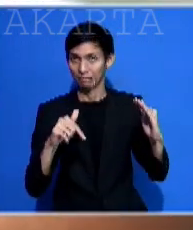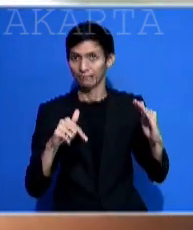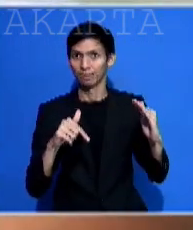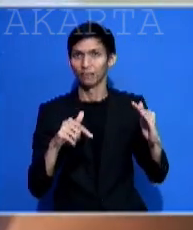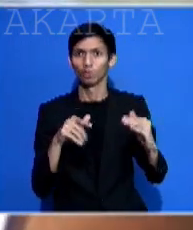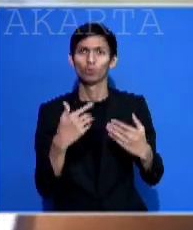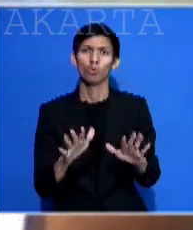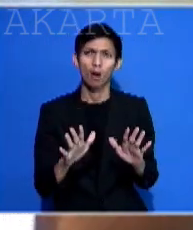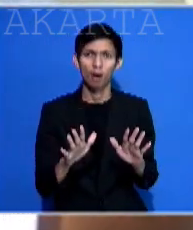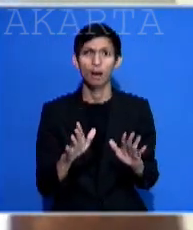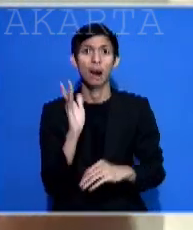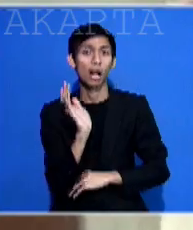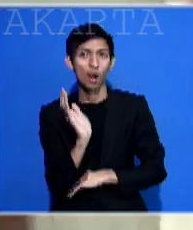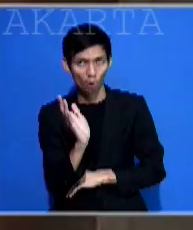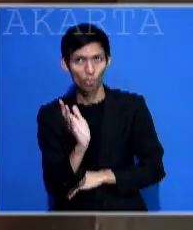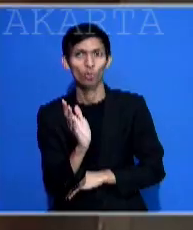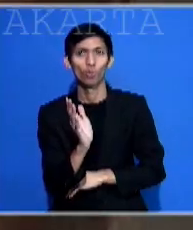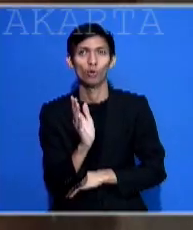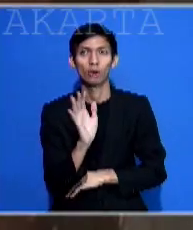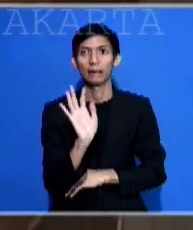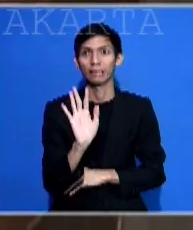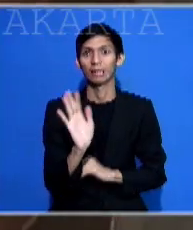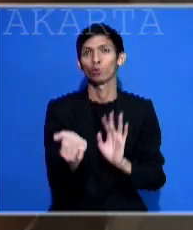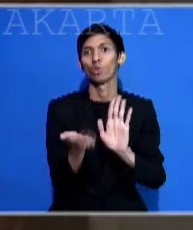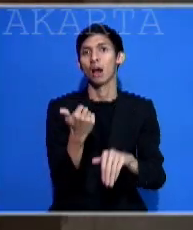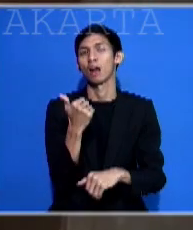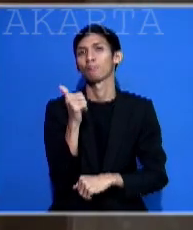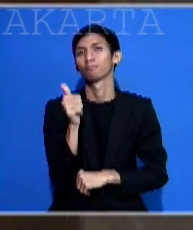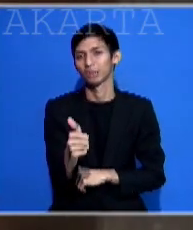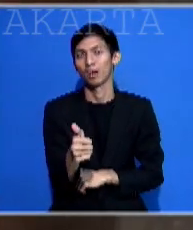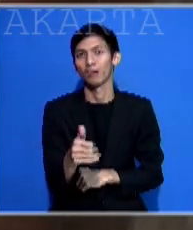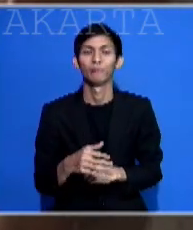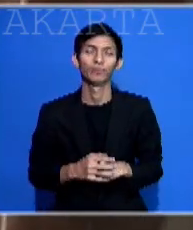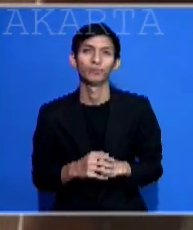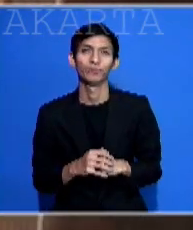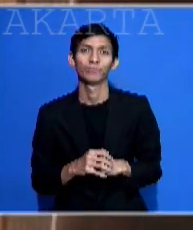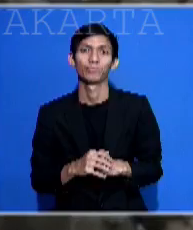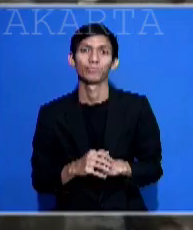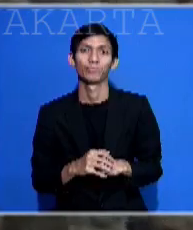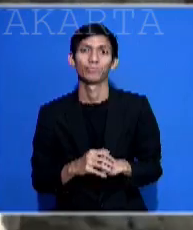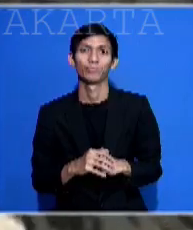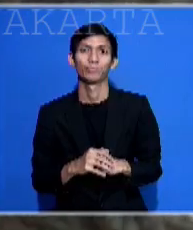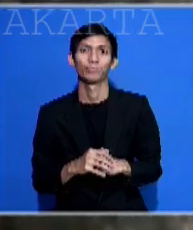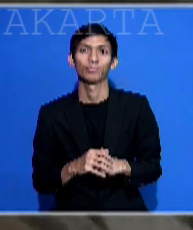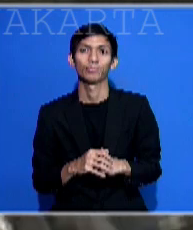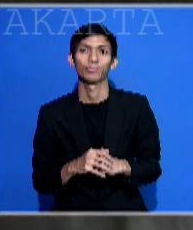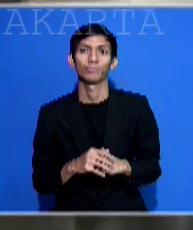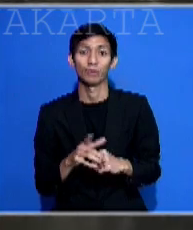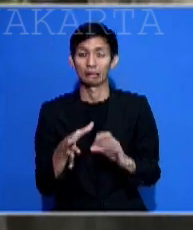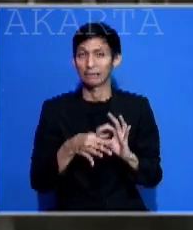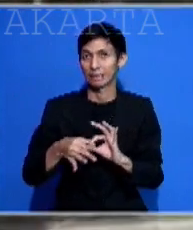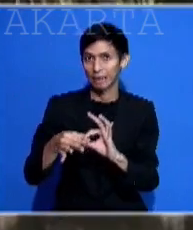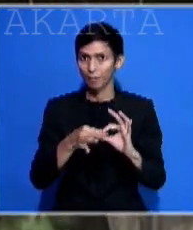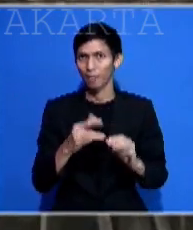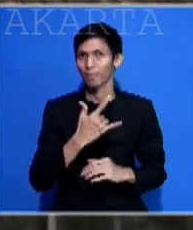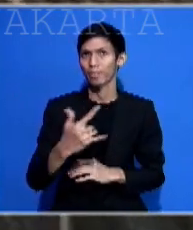mau kalau anu tah cuman itu menurut ketua rw 35 supodo di wilayahnya kegiatan gotong royong masih berjalan